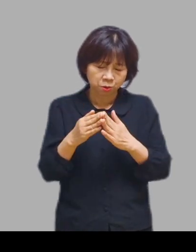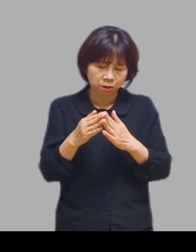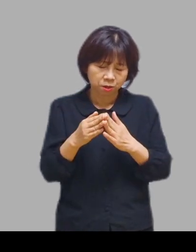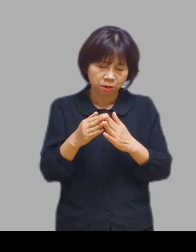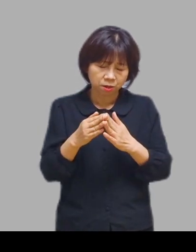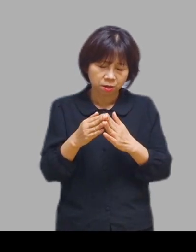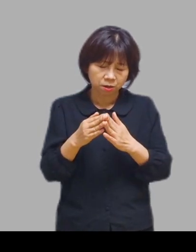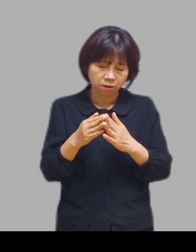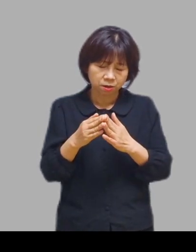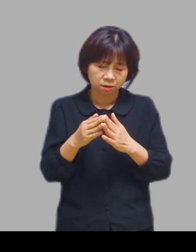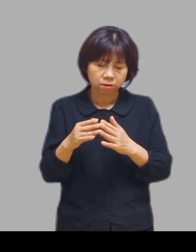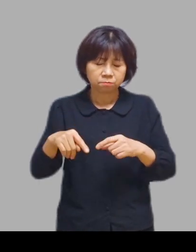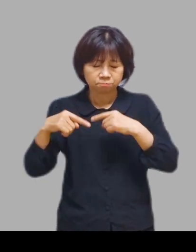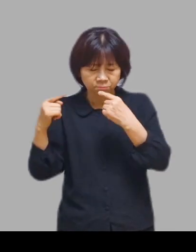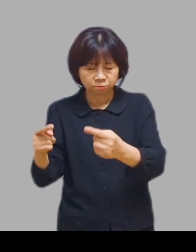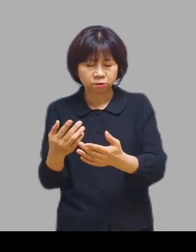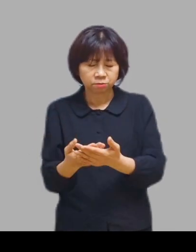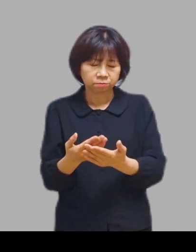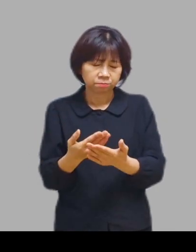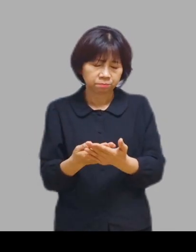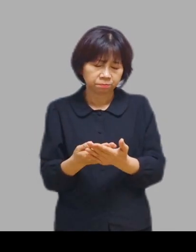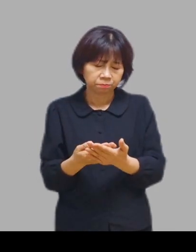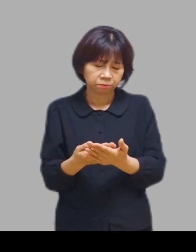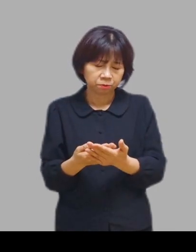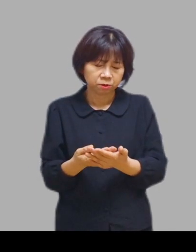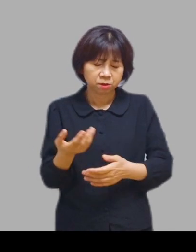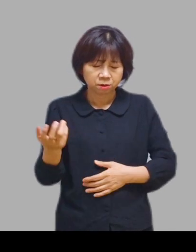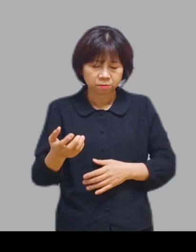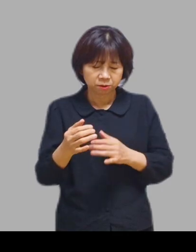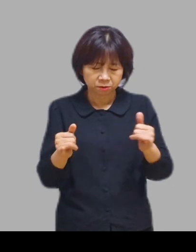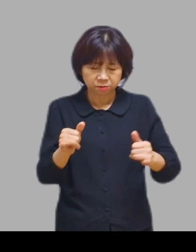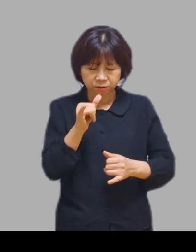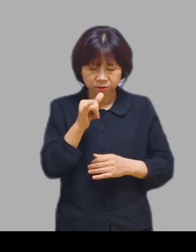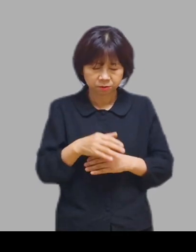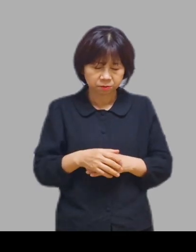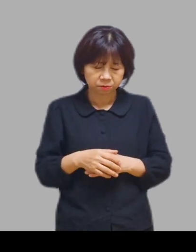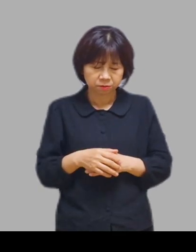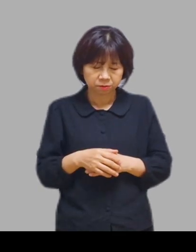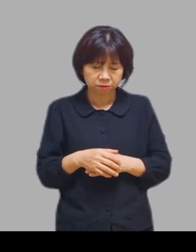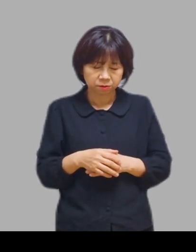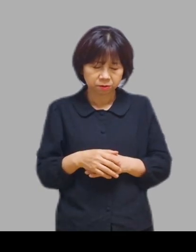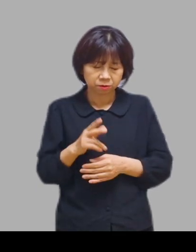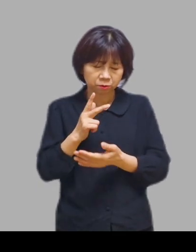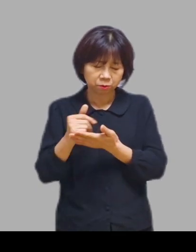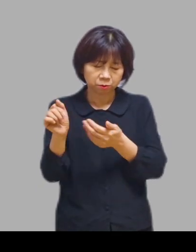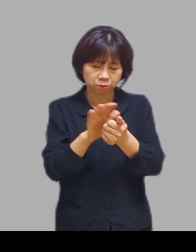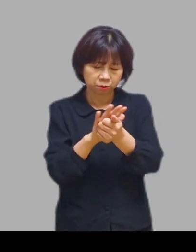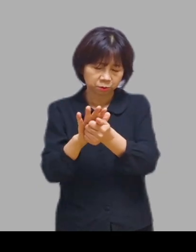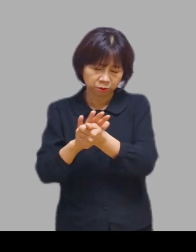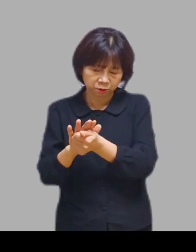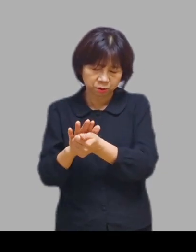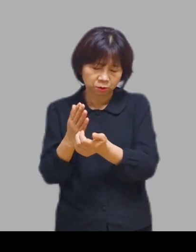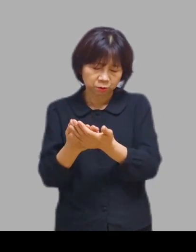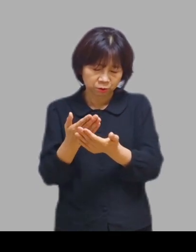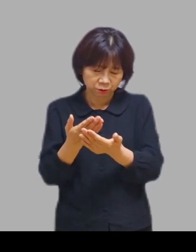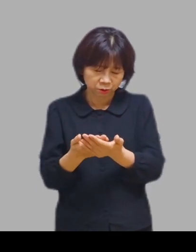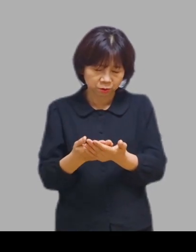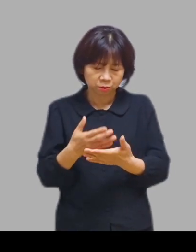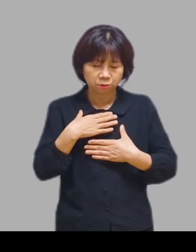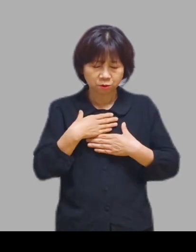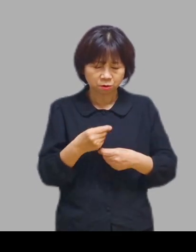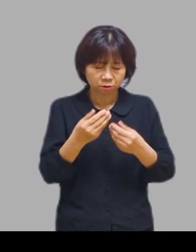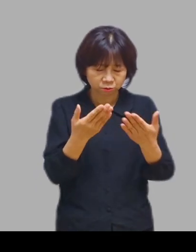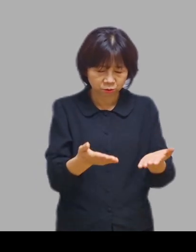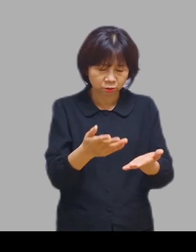안으로 들어오게 하여 주시옵소서. 우리 편찮으신 분들이 있습니다. 주님께서 위로하여 주시고 평안을